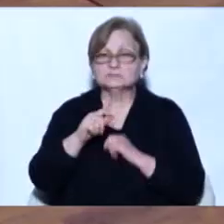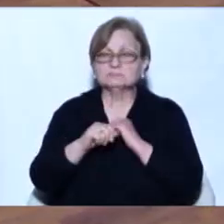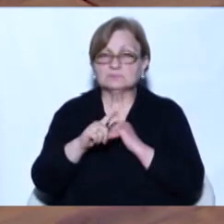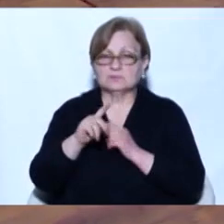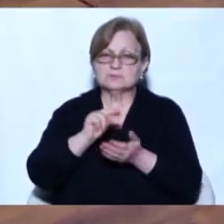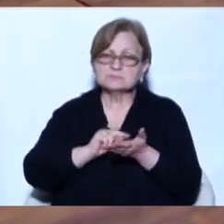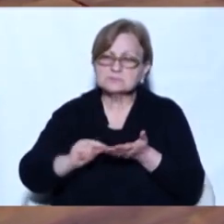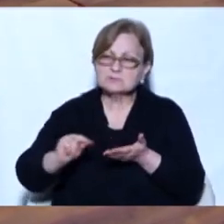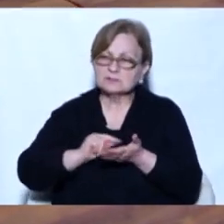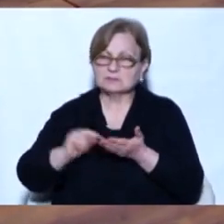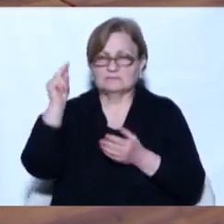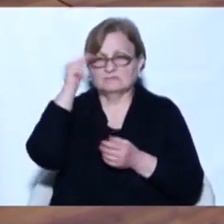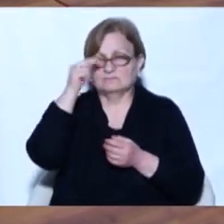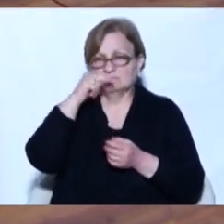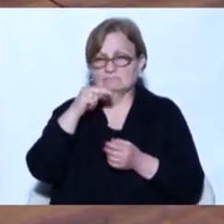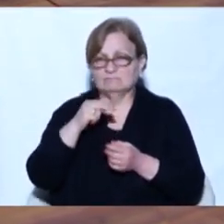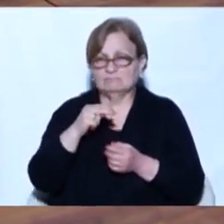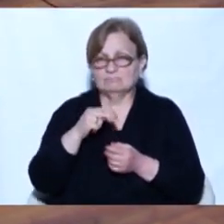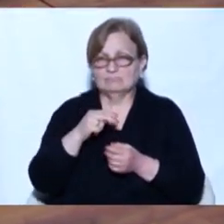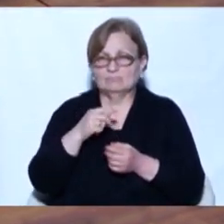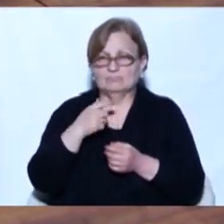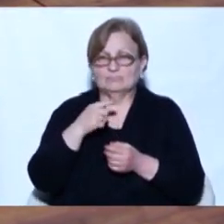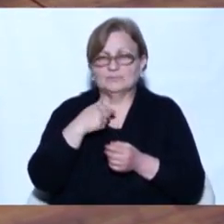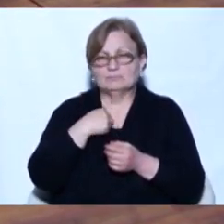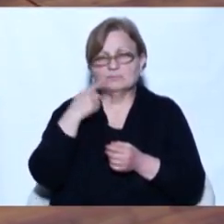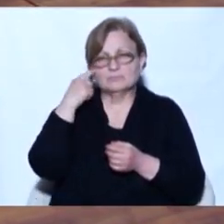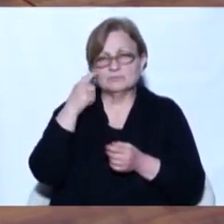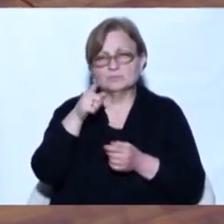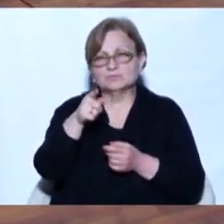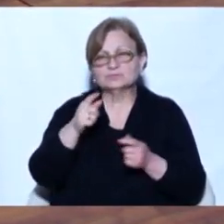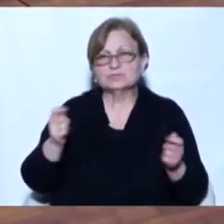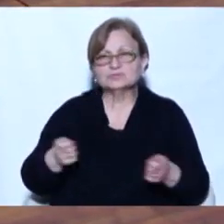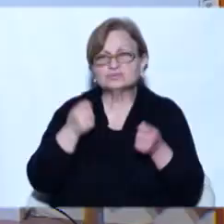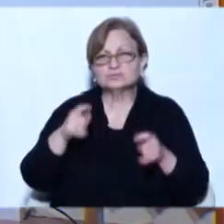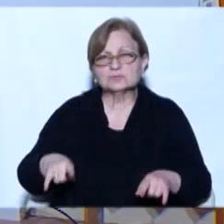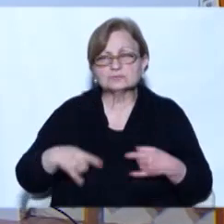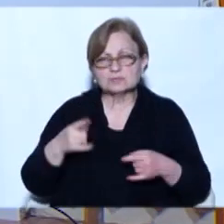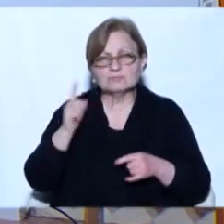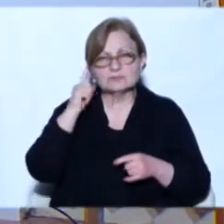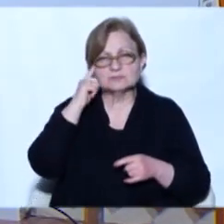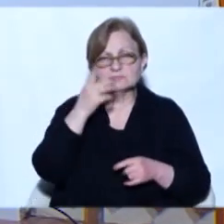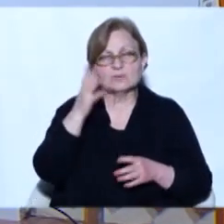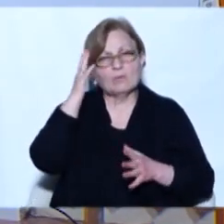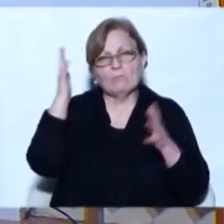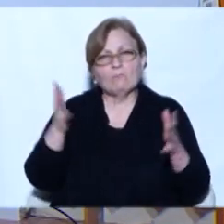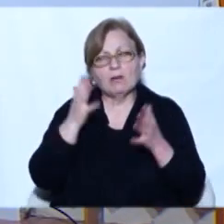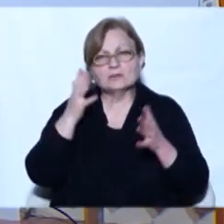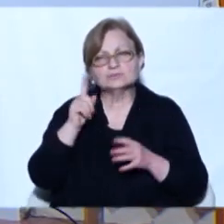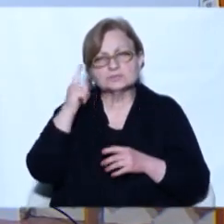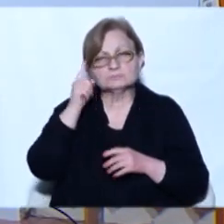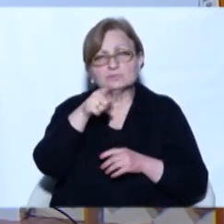ვისწავლოთ. Ძალიან საინტერესოა, რას ფიქრობ შენი ჯინსის შარვალი შენზე, შენი ბალიში, როგორი სიზმრები გესიზმრება და ასე